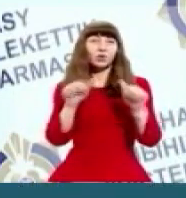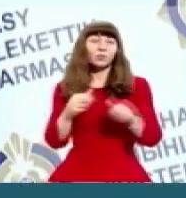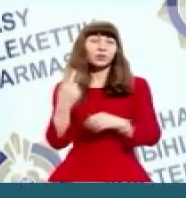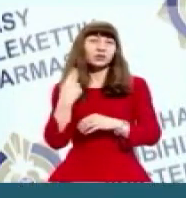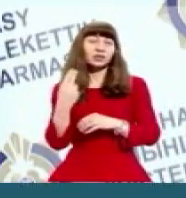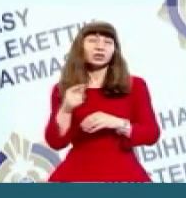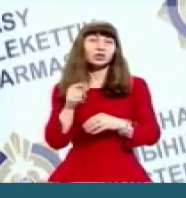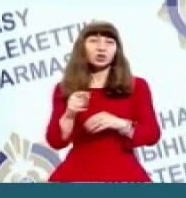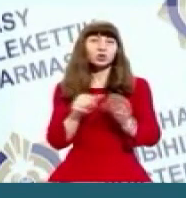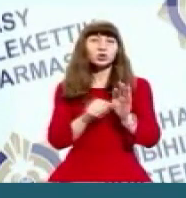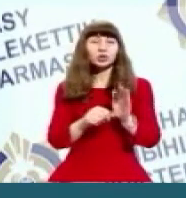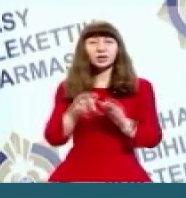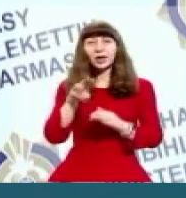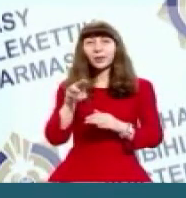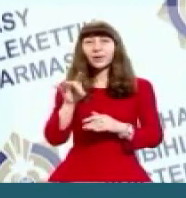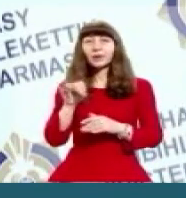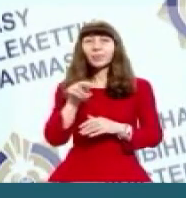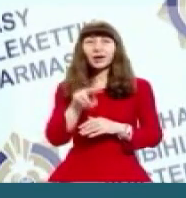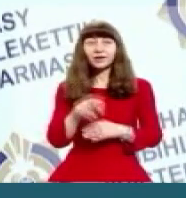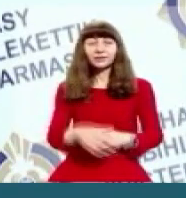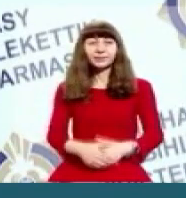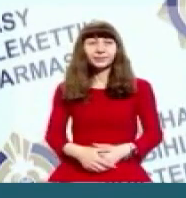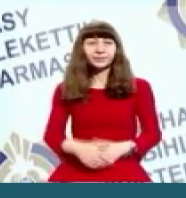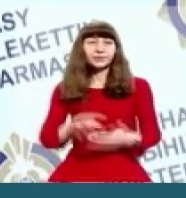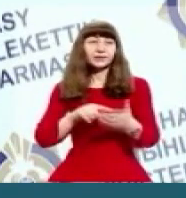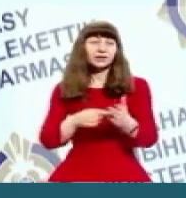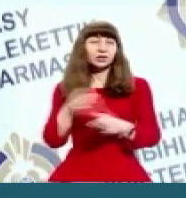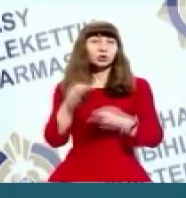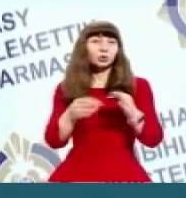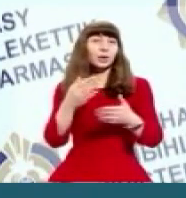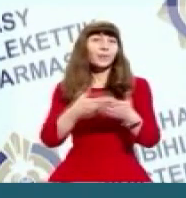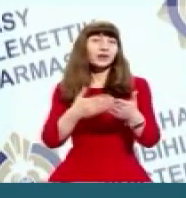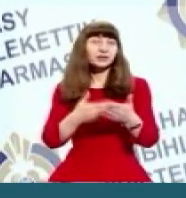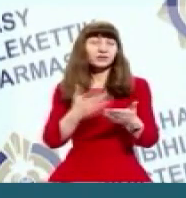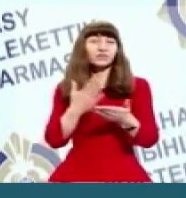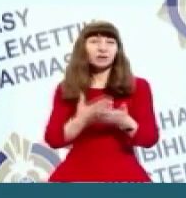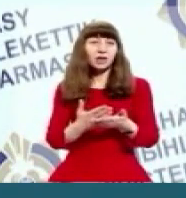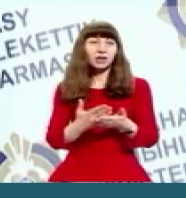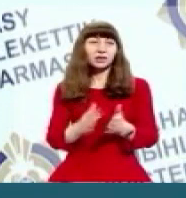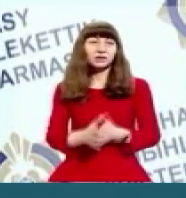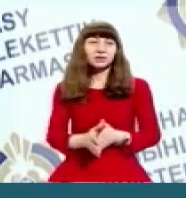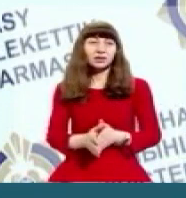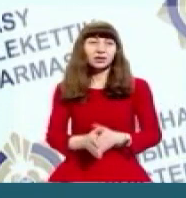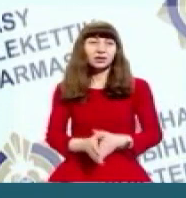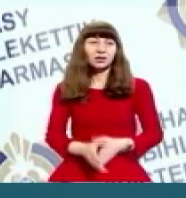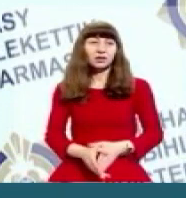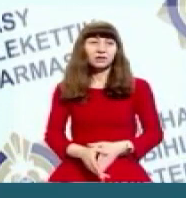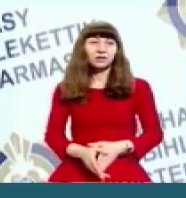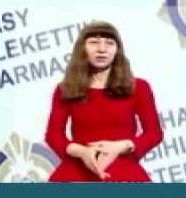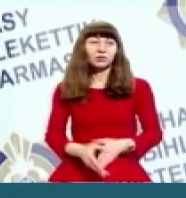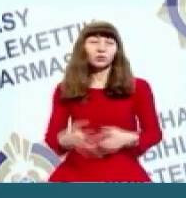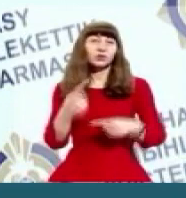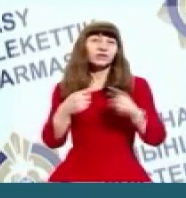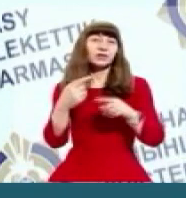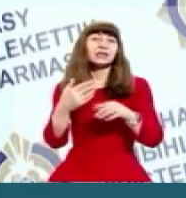свыше 1600 месячных расчетных показателей. Целью судебного банкротства является максимальное удовлетворение